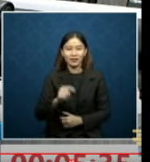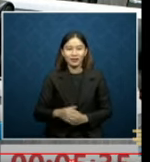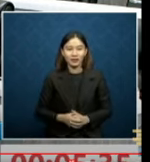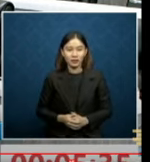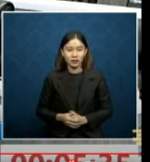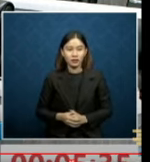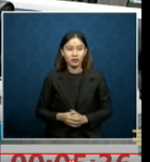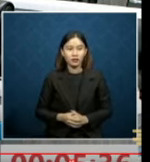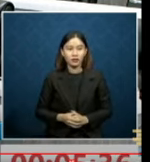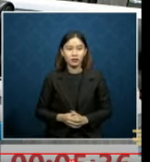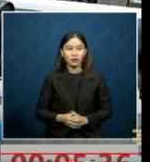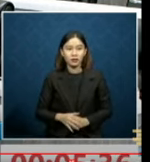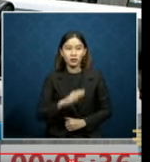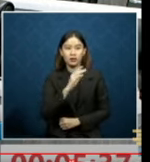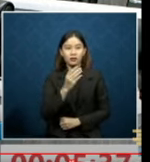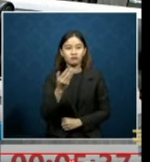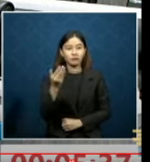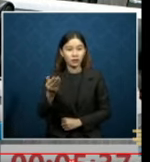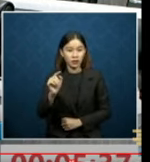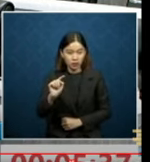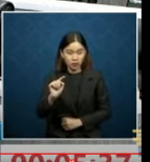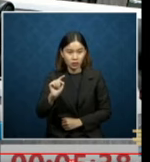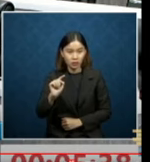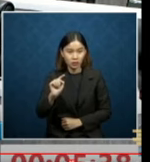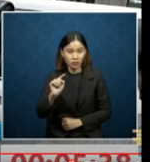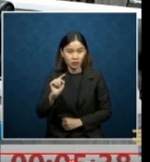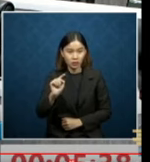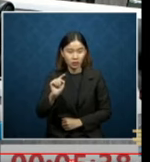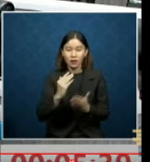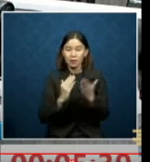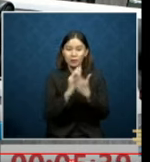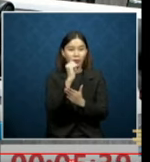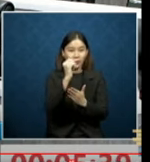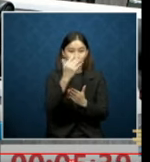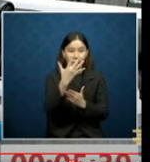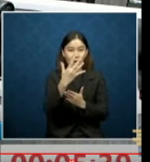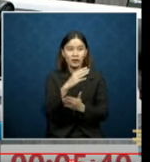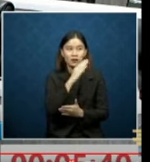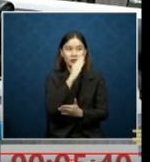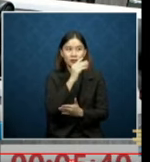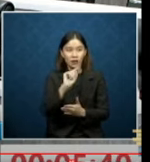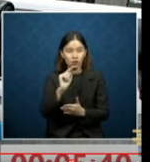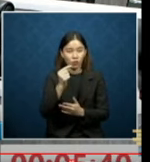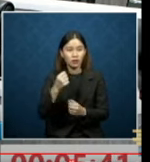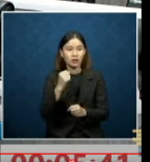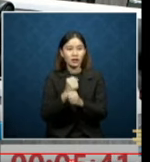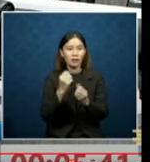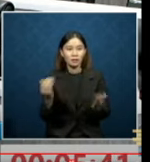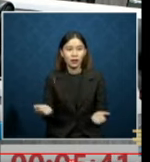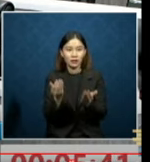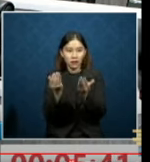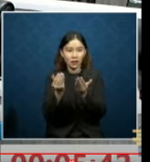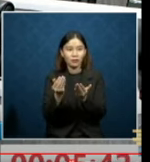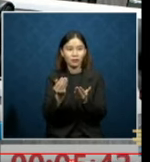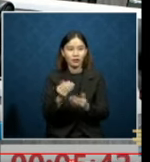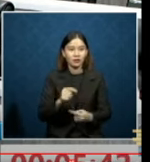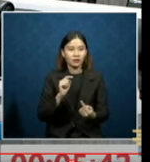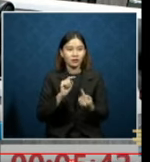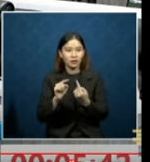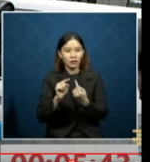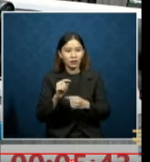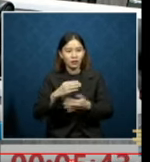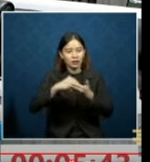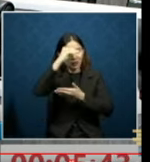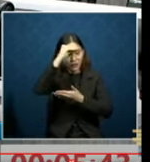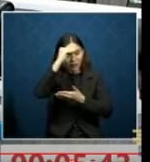าท่านไม่สามารถที่จะทำให้สัมฤทธิ์ผลได้ถ้าท่านไม่เร่งรัดผลักดันร่างพระราชบัญญัติการศึกษาแห่งช